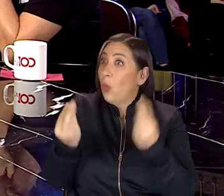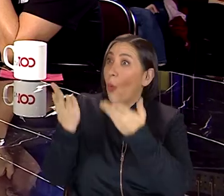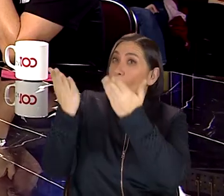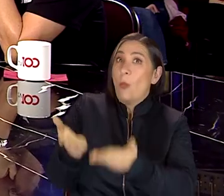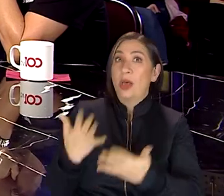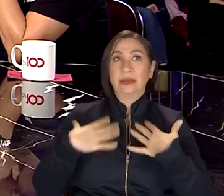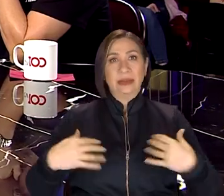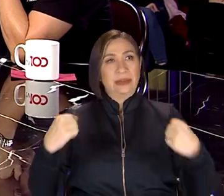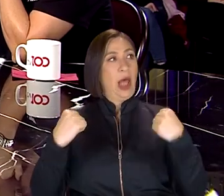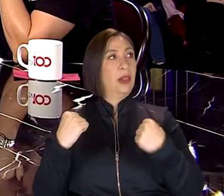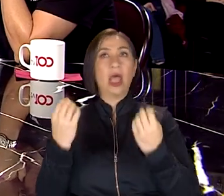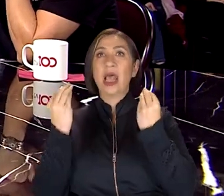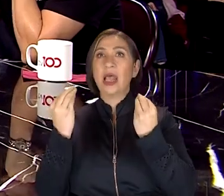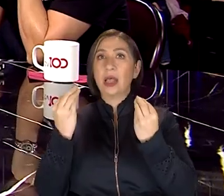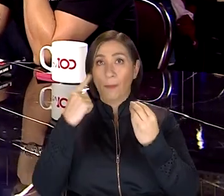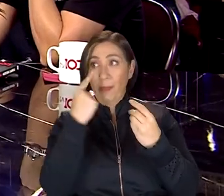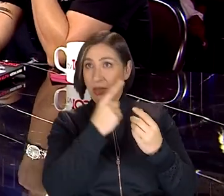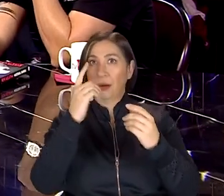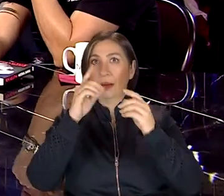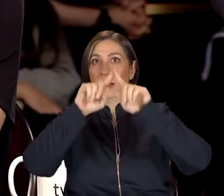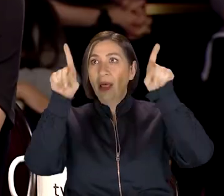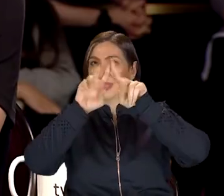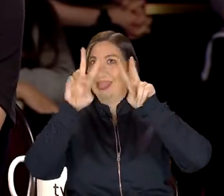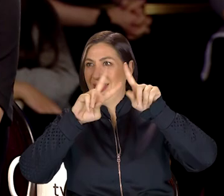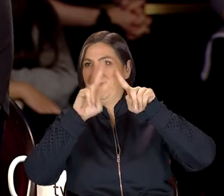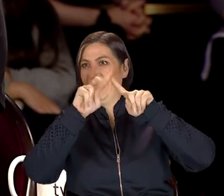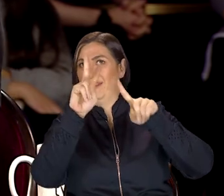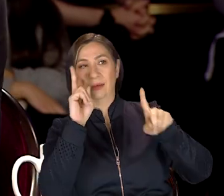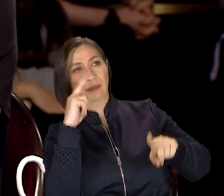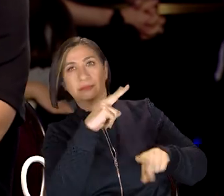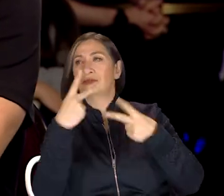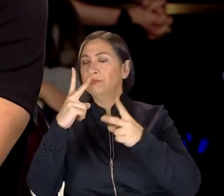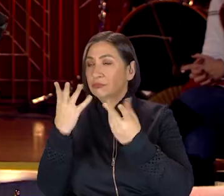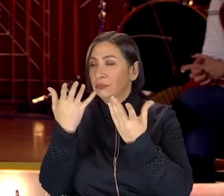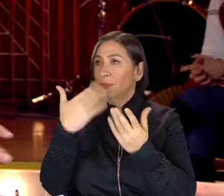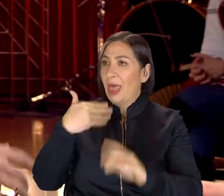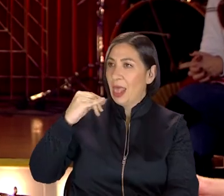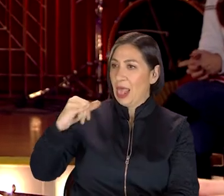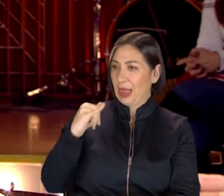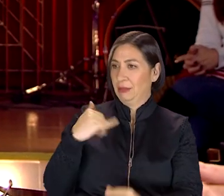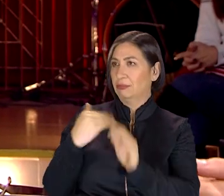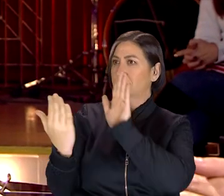Bu kadar sağlıklı ve iyi bakabilirsin kendine. Çok evet. İyi görünüyorsun. Yani ben yakından tabii ki